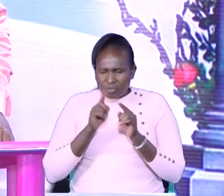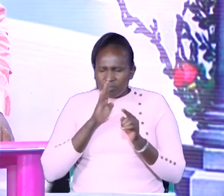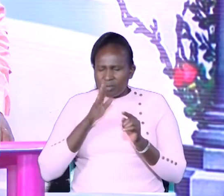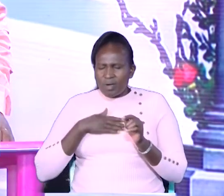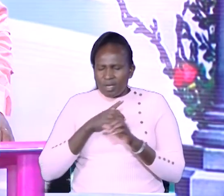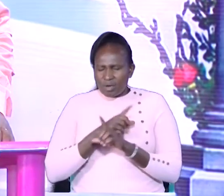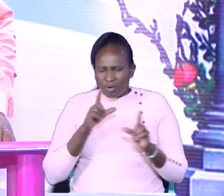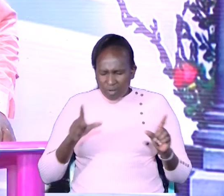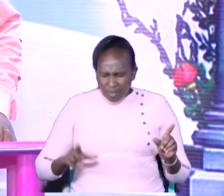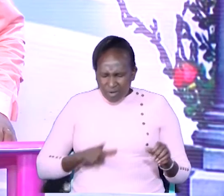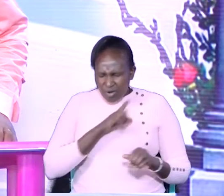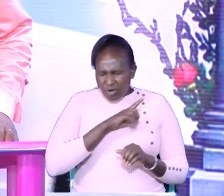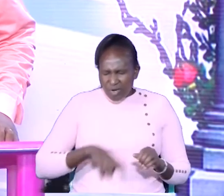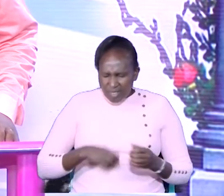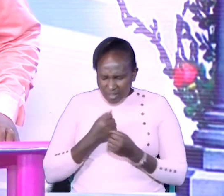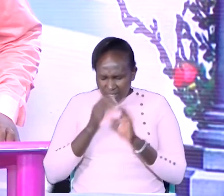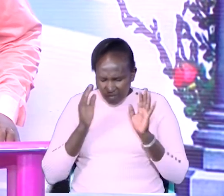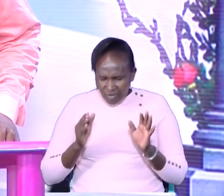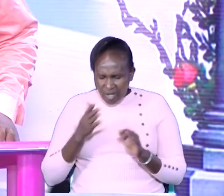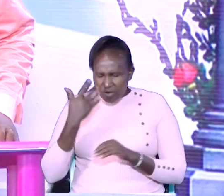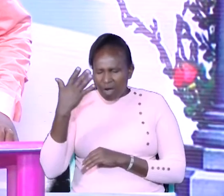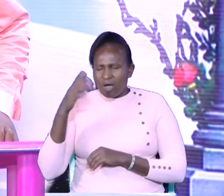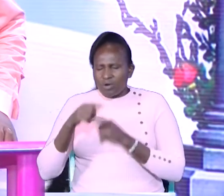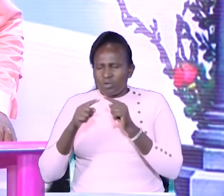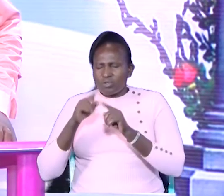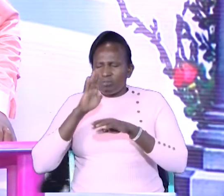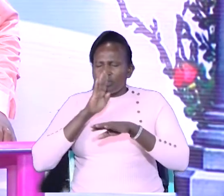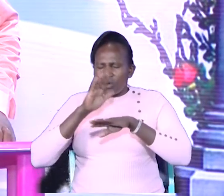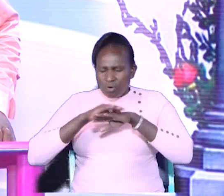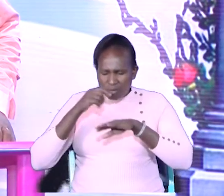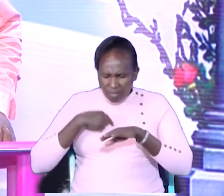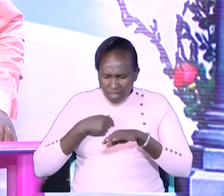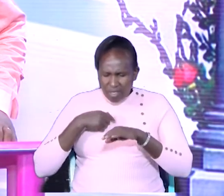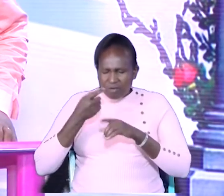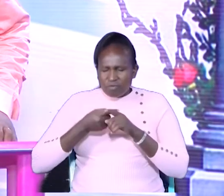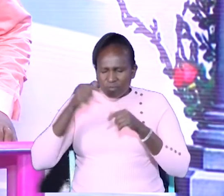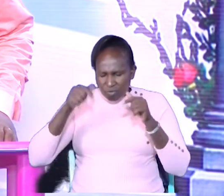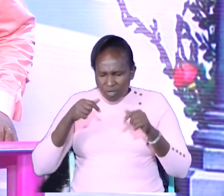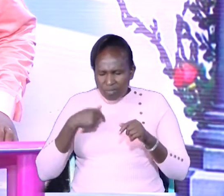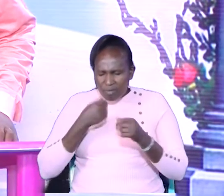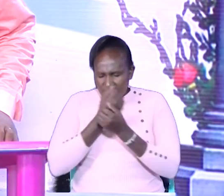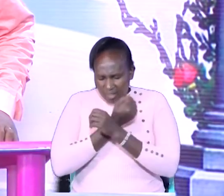maisha yangu, na mkono wako uendelee kuwa juu yangu. Na kuanzia siku ya